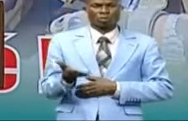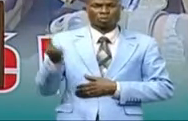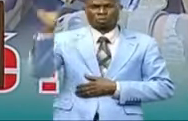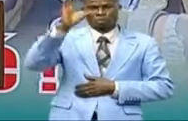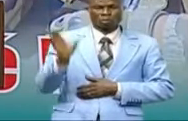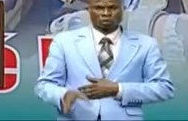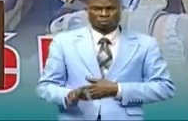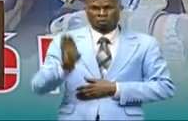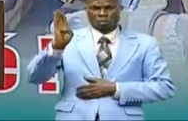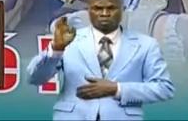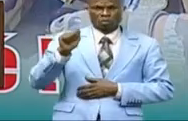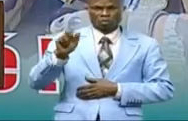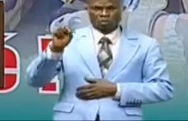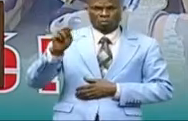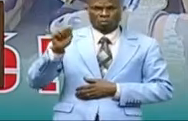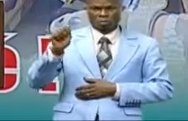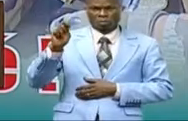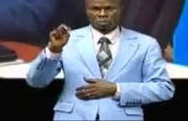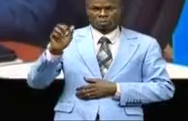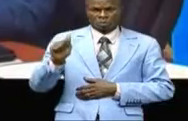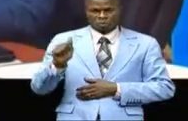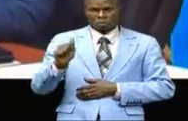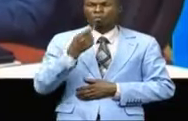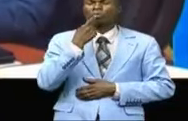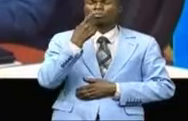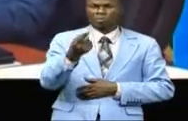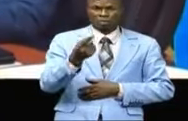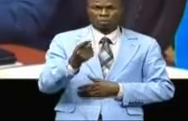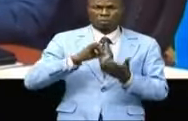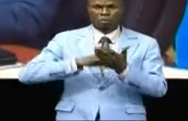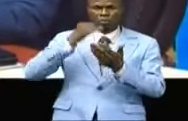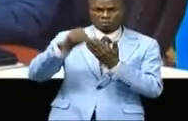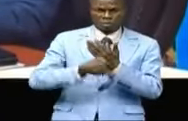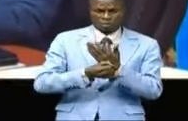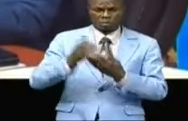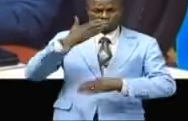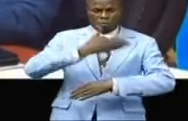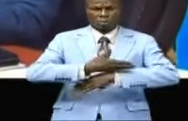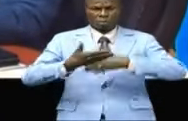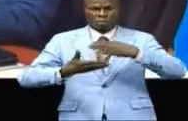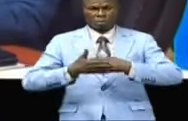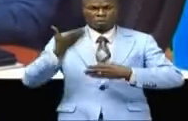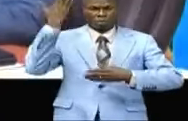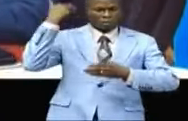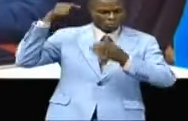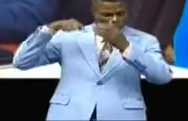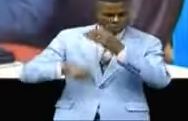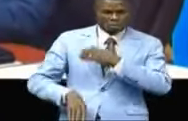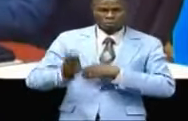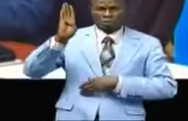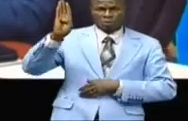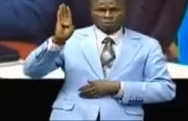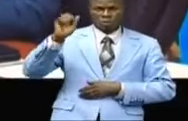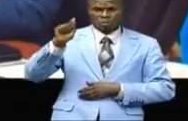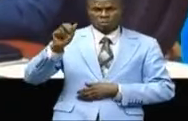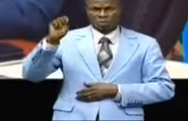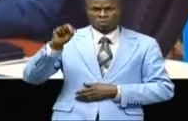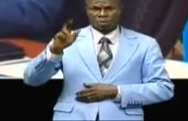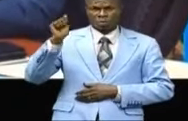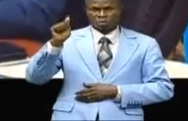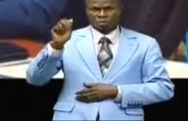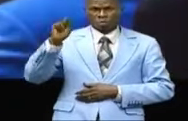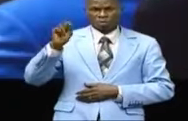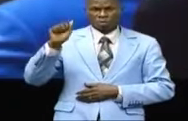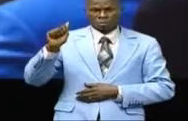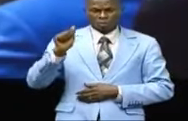Le président de la République est à nouveau revenu sur le projet de construction du port en eau profonde de Banana au regard de ce que